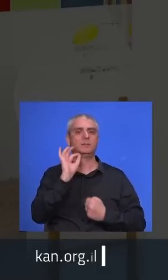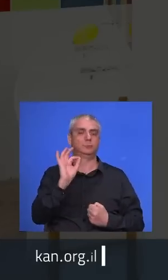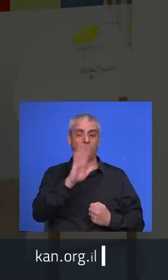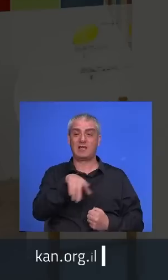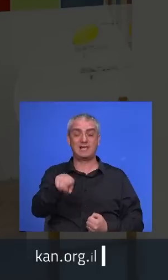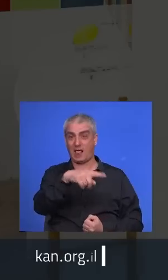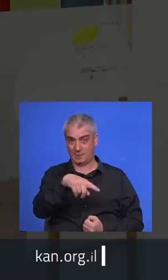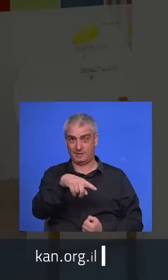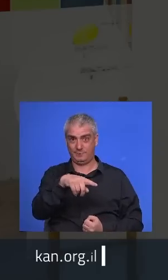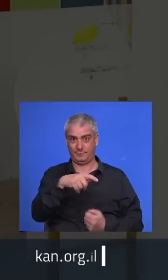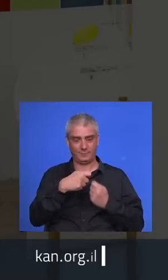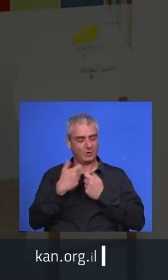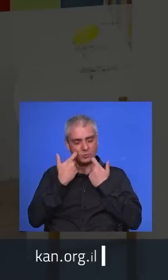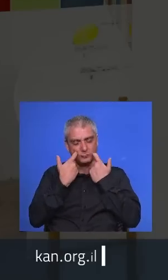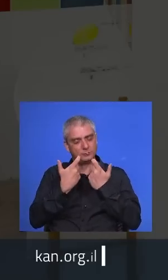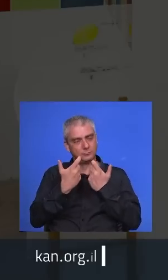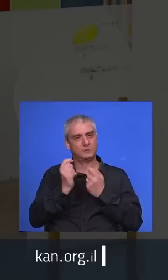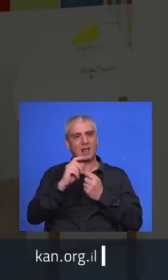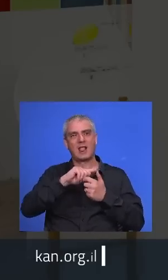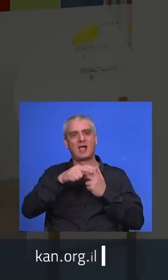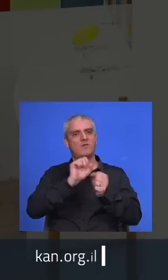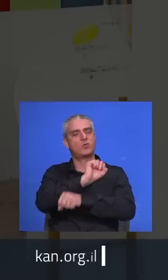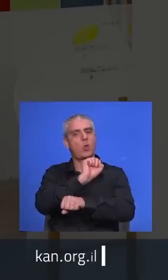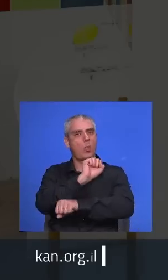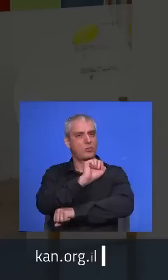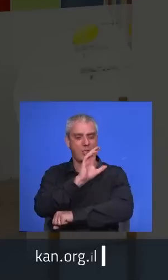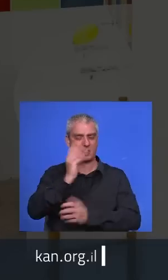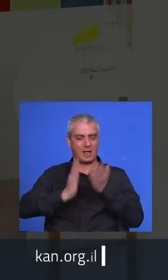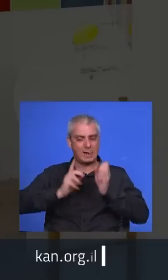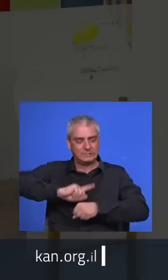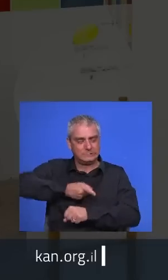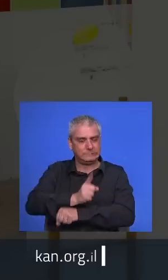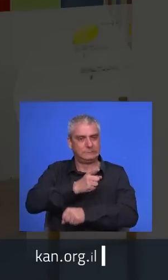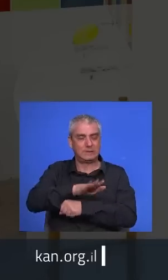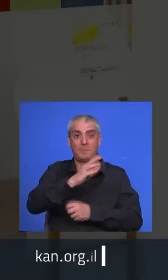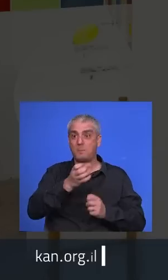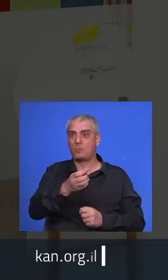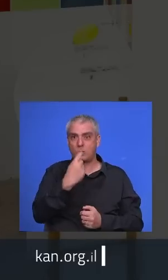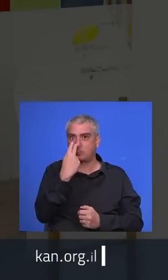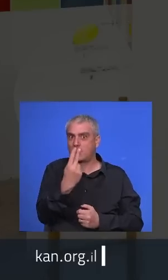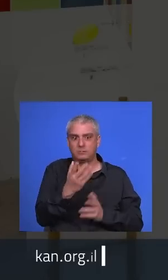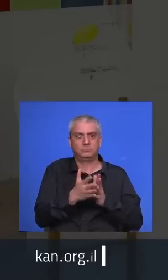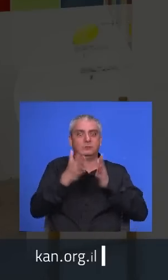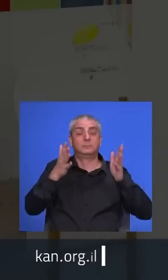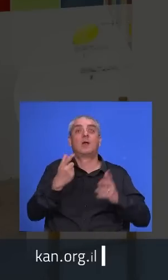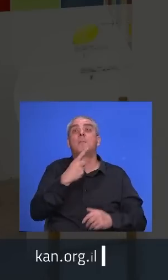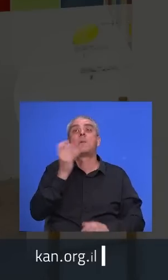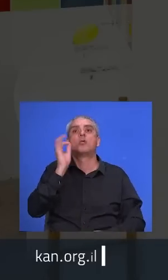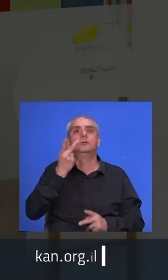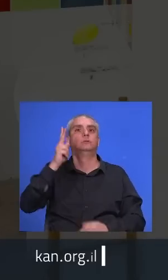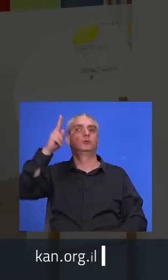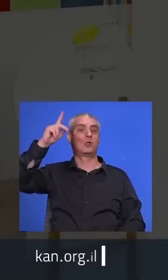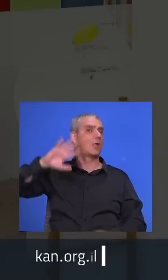הילדים, הגוף הזה שעוקב בעצם אחרי היקף התלונות על התעללויות במעונות, מראה שהוא גדל במאות אחוזים. כל